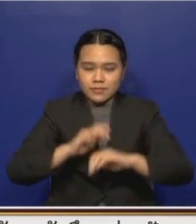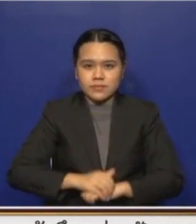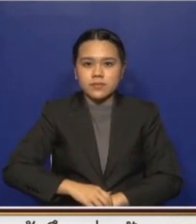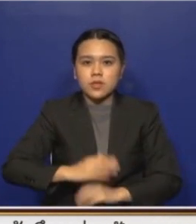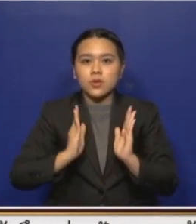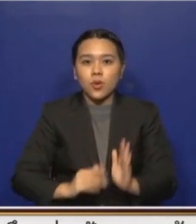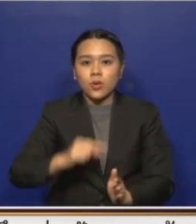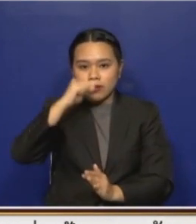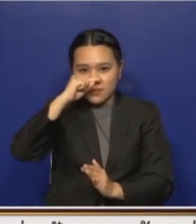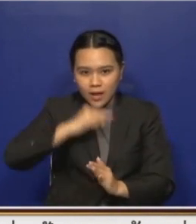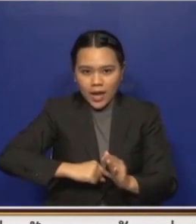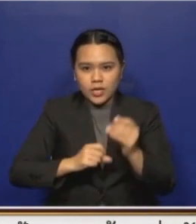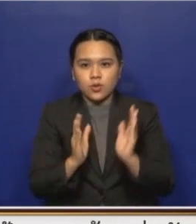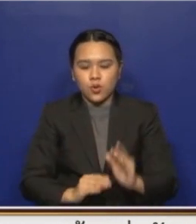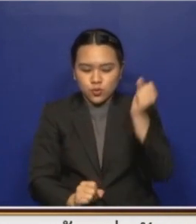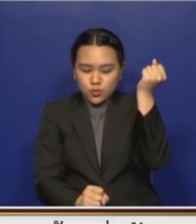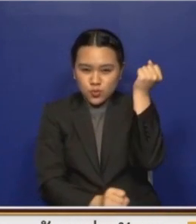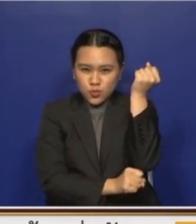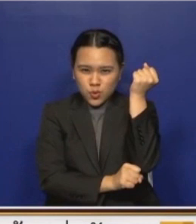หัวหน้าทีมเศรษฐกิจคนเก่าฮะ